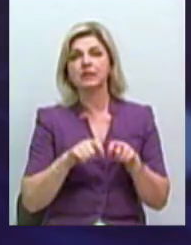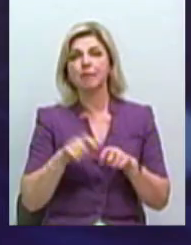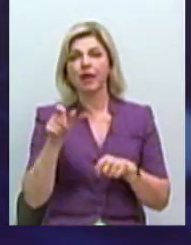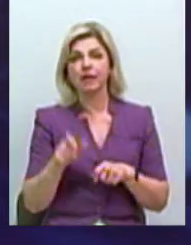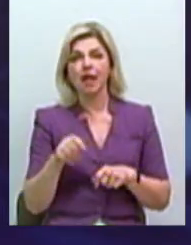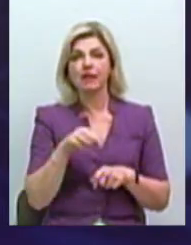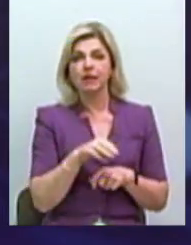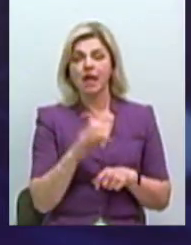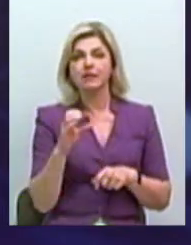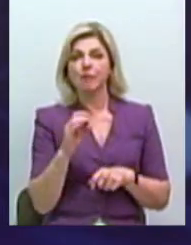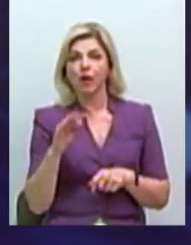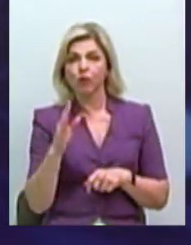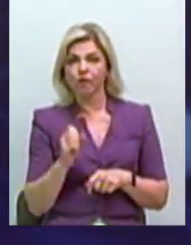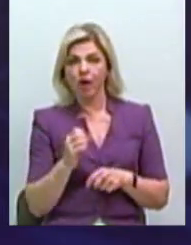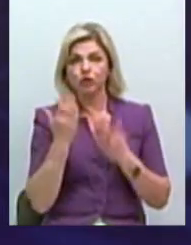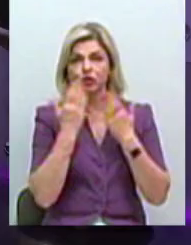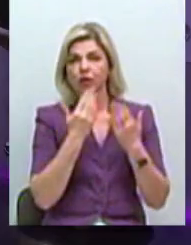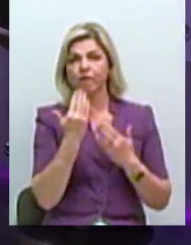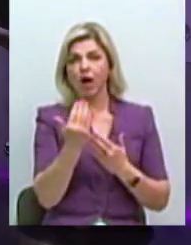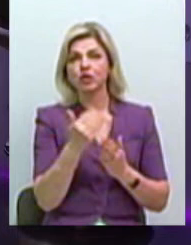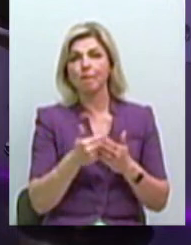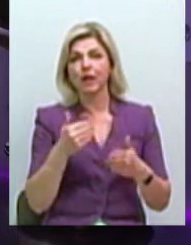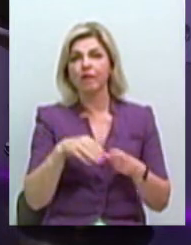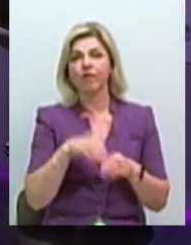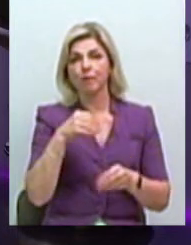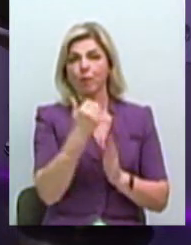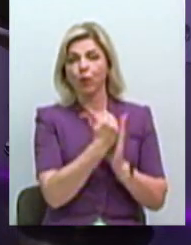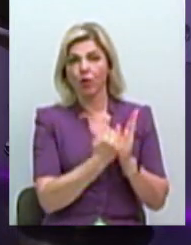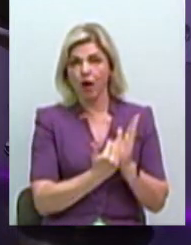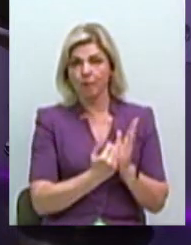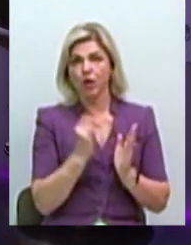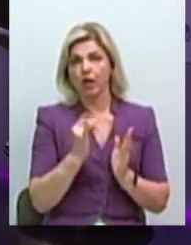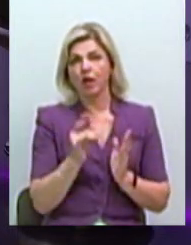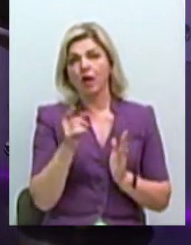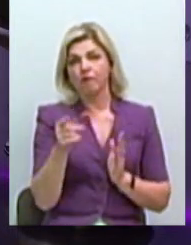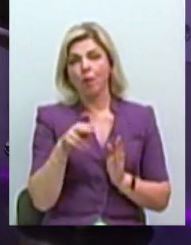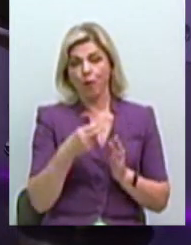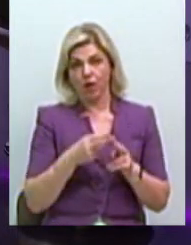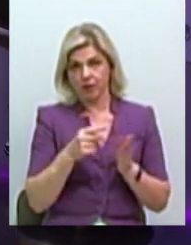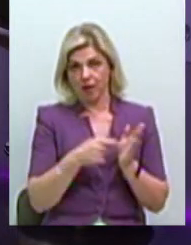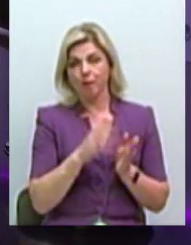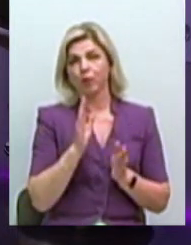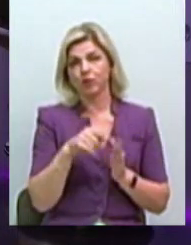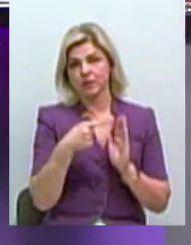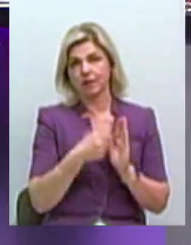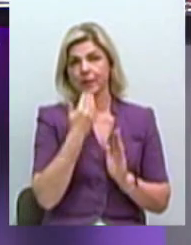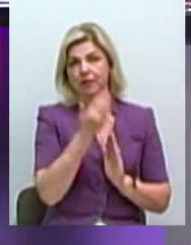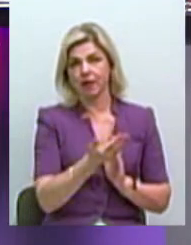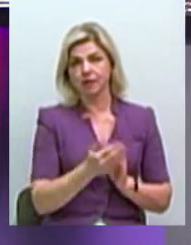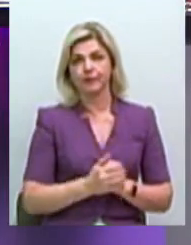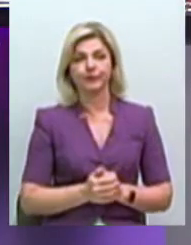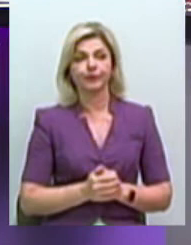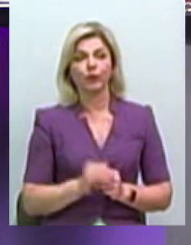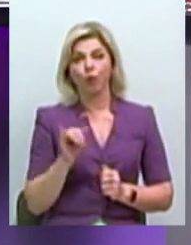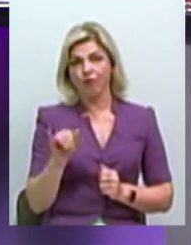Степанова проаналізувала вашу передвиборчу програму, і вона поставить вам запитання. Тож, у Тетяни